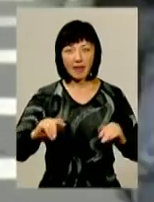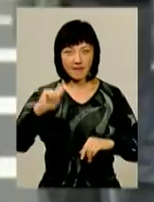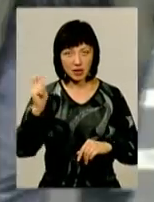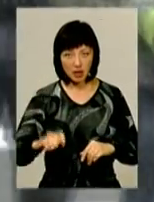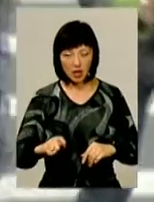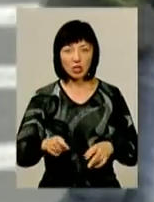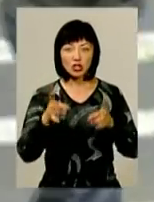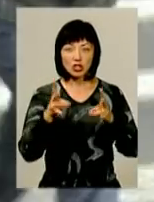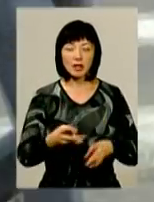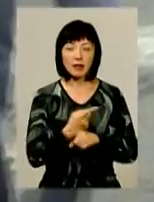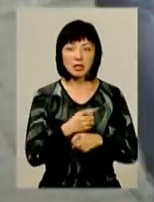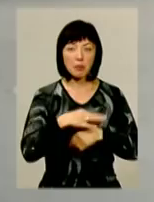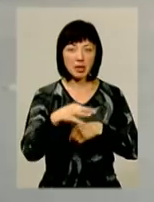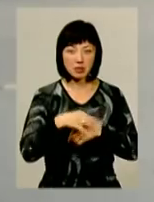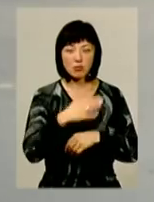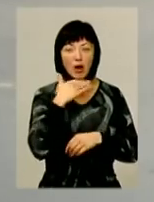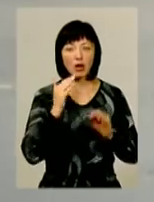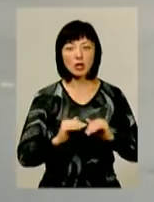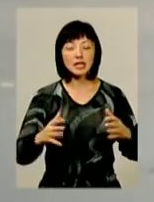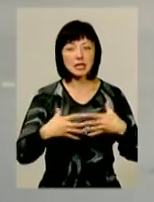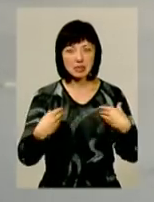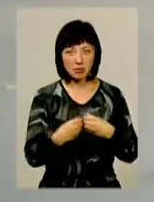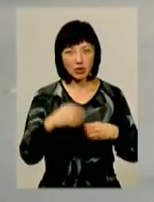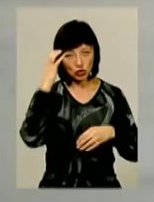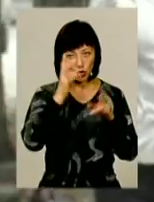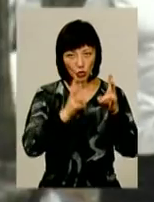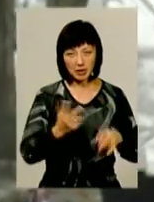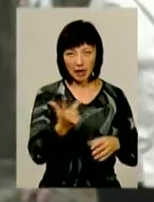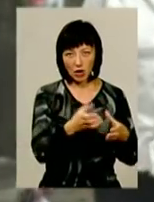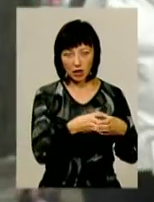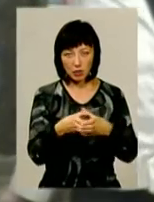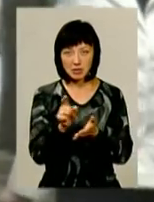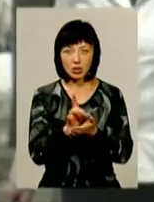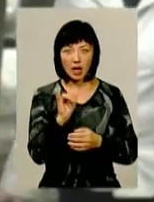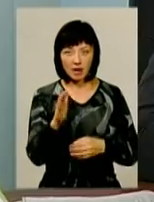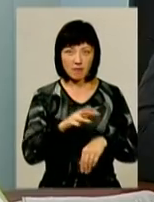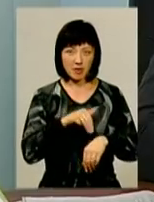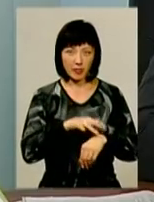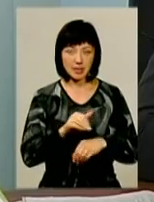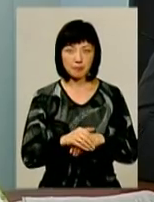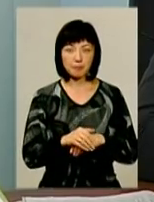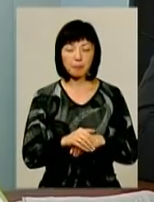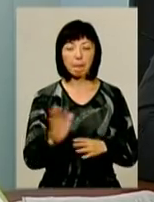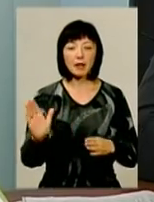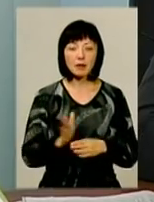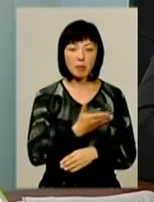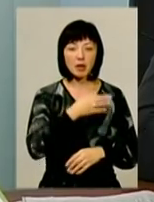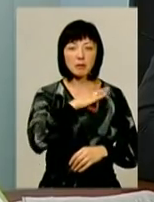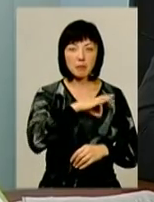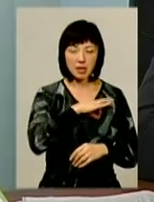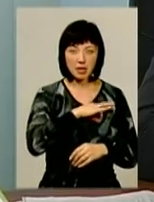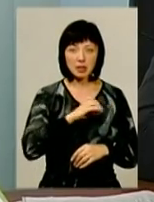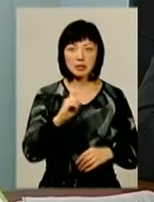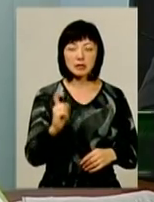світової, жертв нацистських переслідувань, багатодітних сімей, чорнобильців третьої категорії, пенсіонерів МВС. Знімається пільги